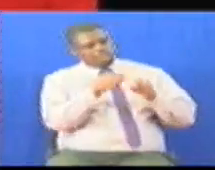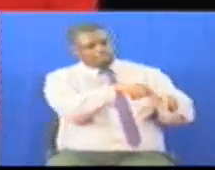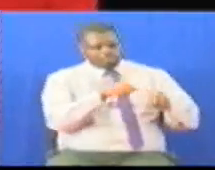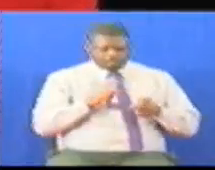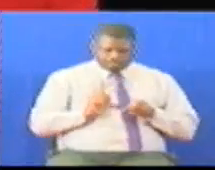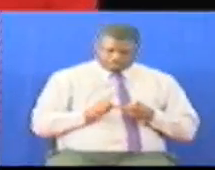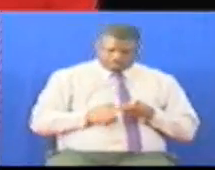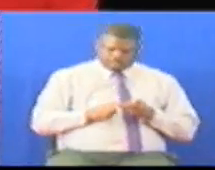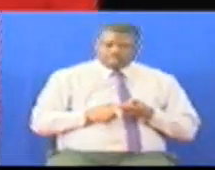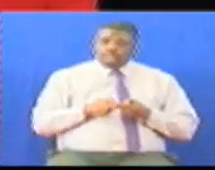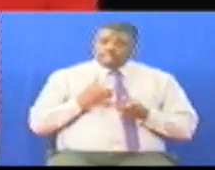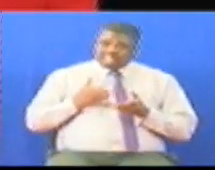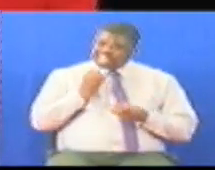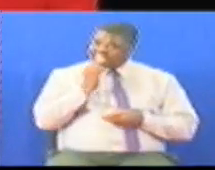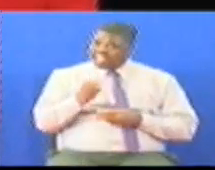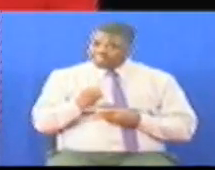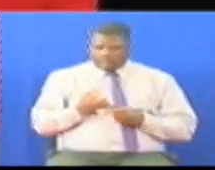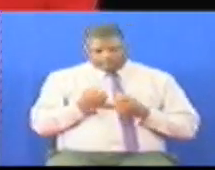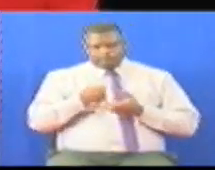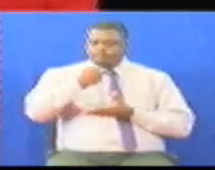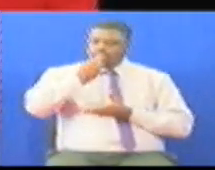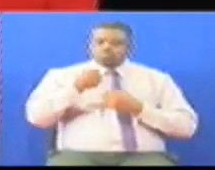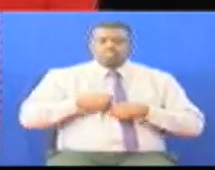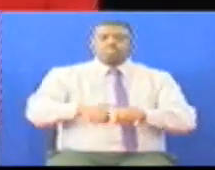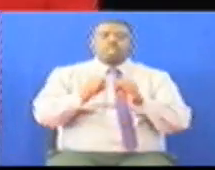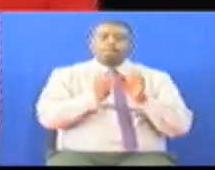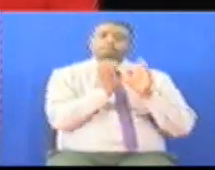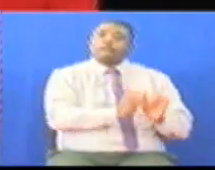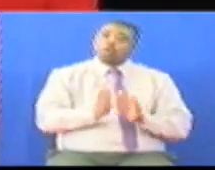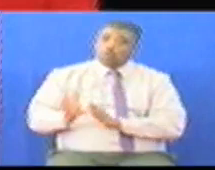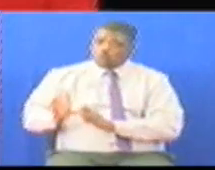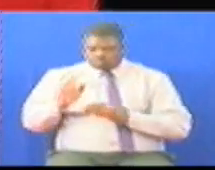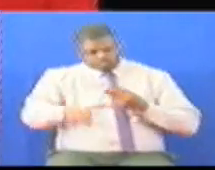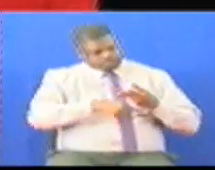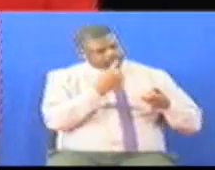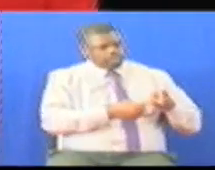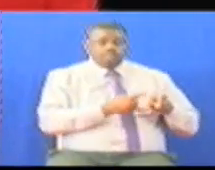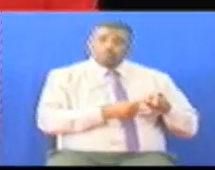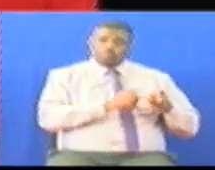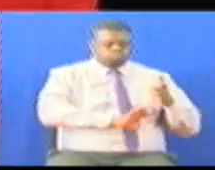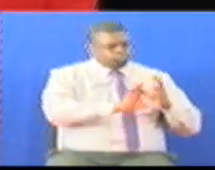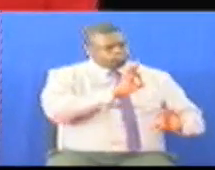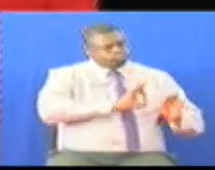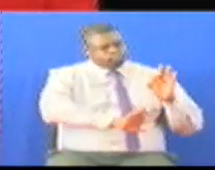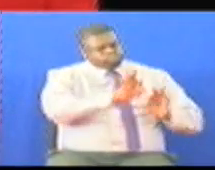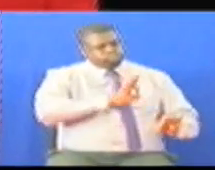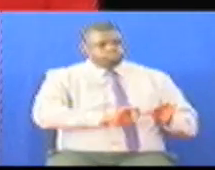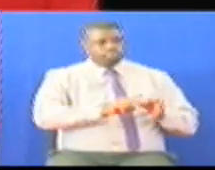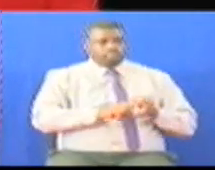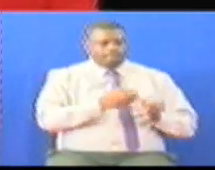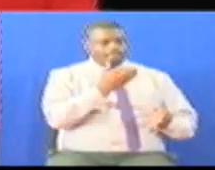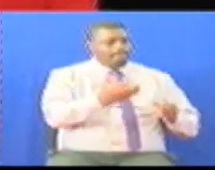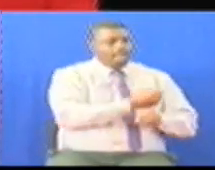taarifa ya utekelezaji wa mpango wa bajeti kwa mwaka wa fedha 2020. Tatu, uchambuzi wa makadirio na